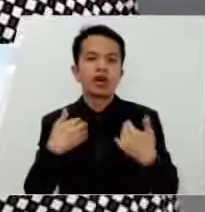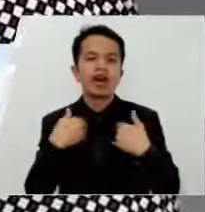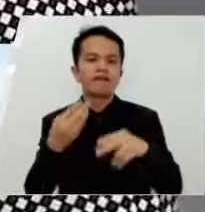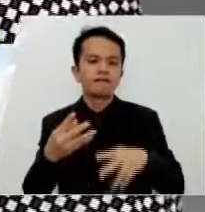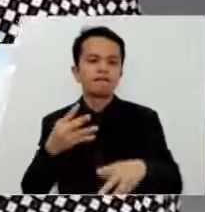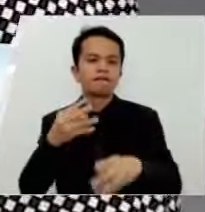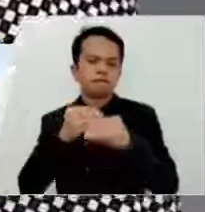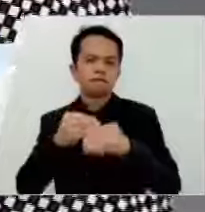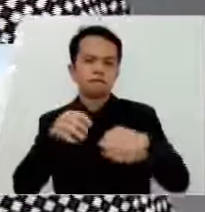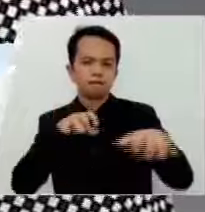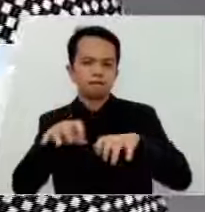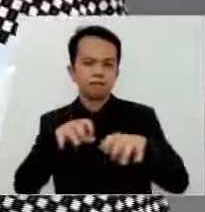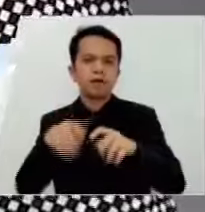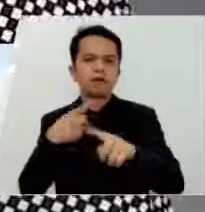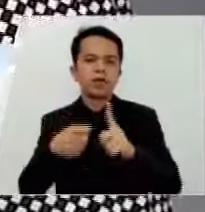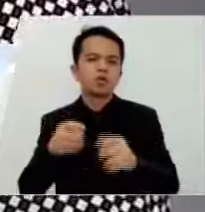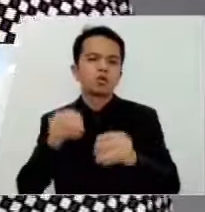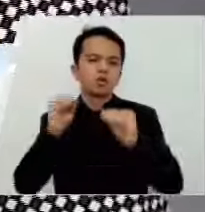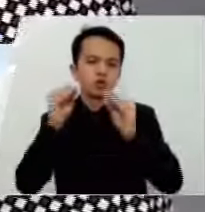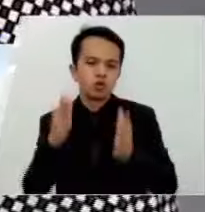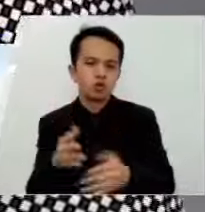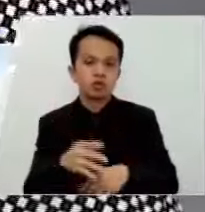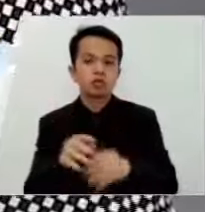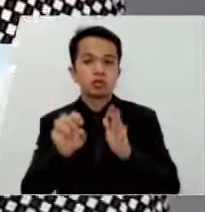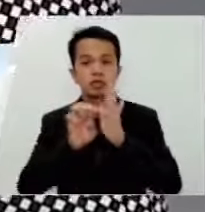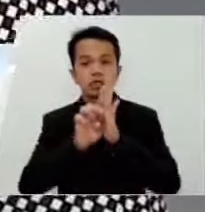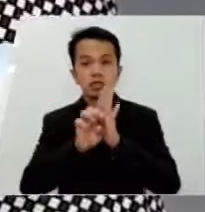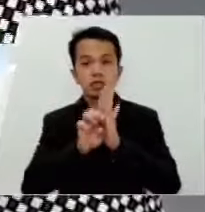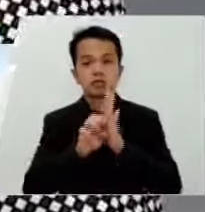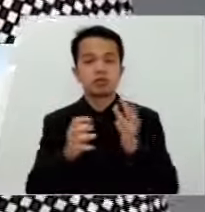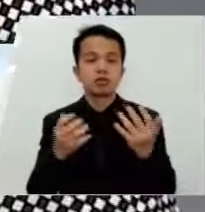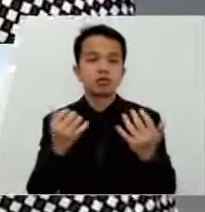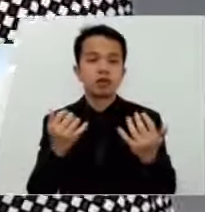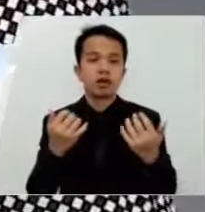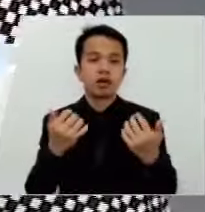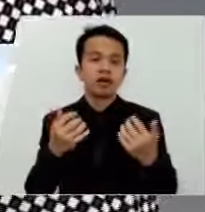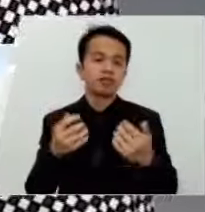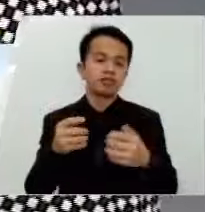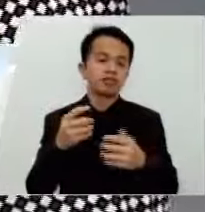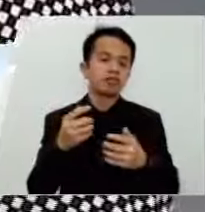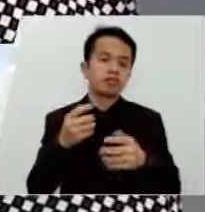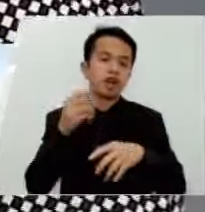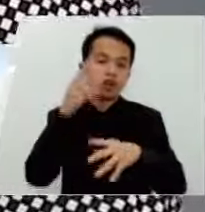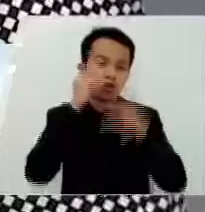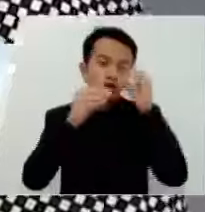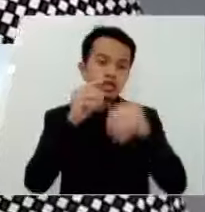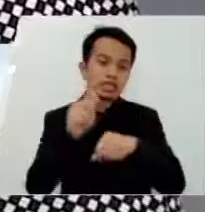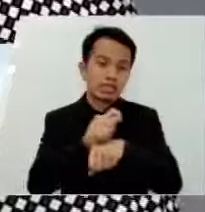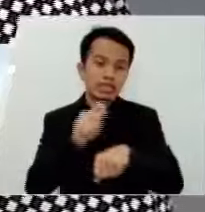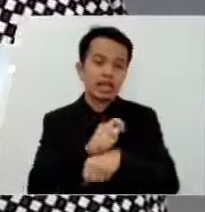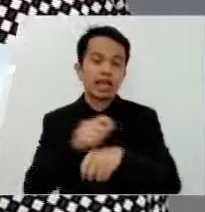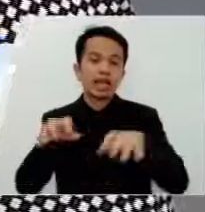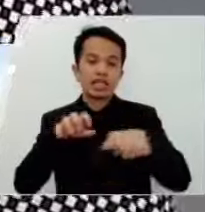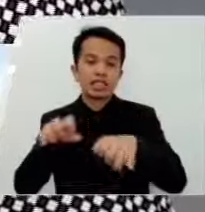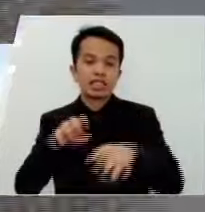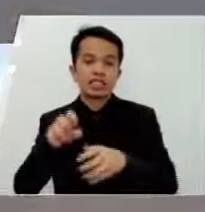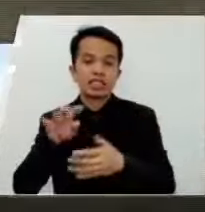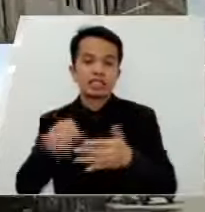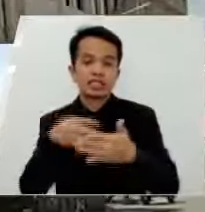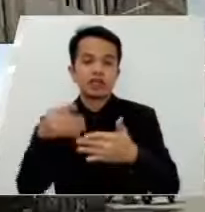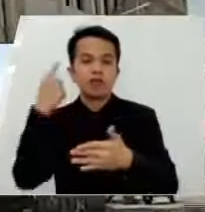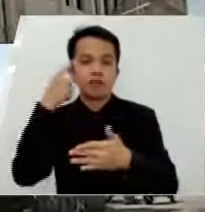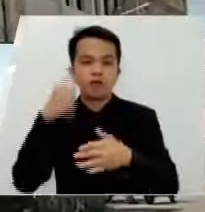ng kanilang mga guro. Halimbawa po ay ang kanilang mga learning tasks, activity sheets na kanilang gagawin sa kanila pong mga